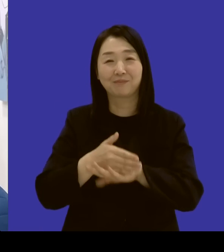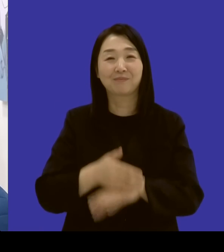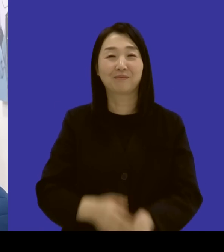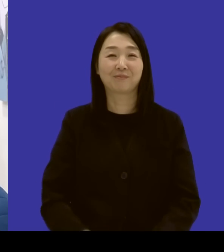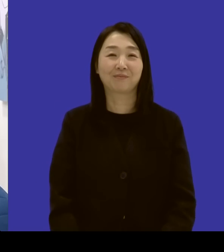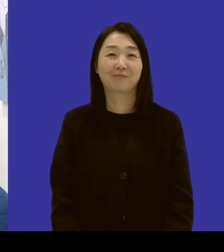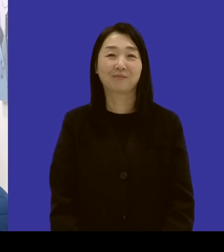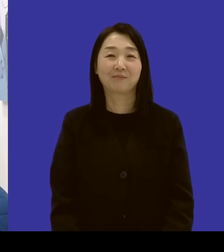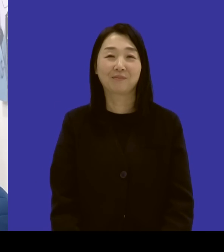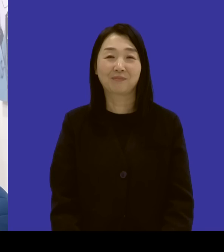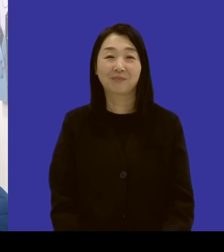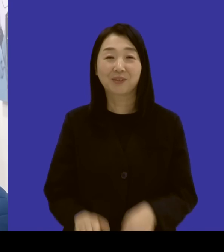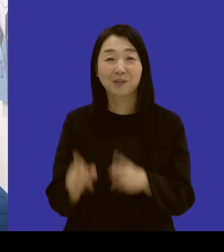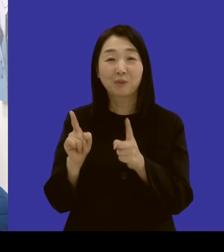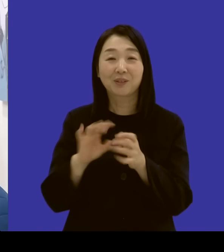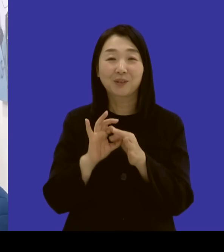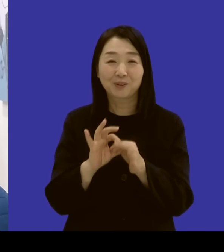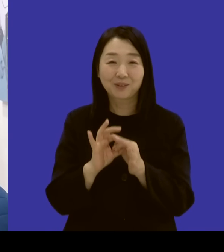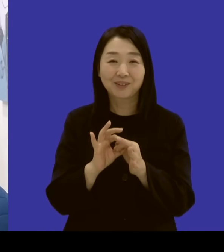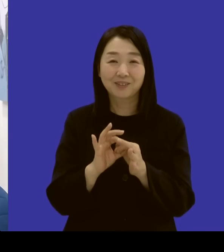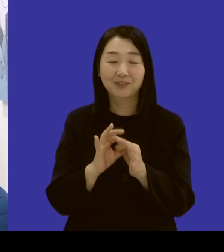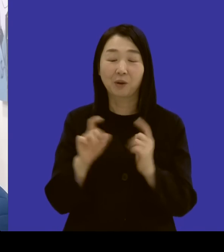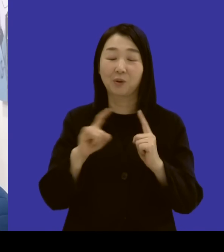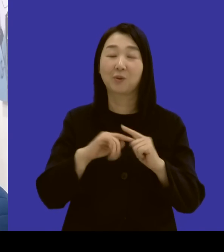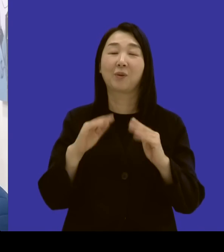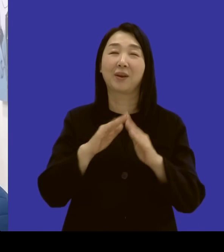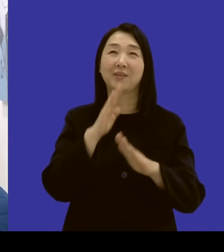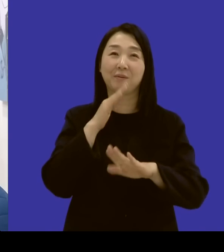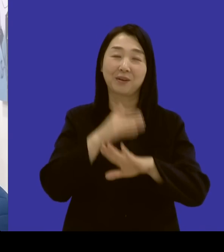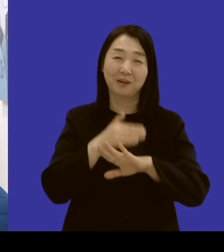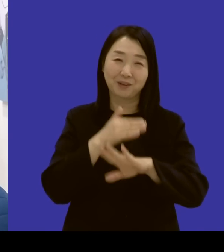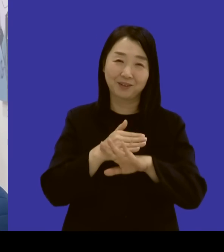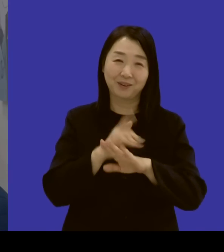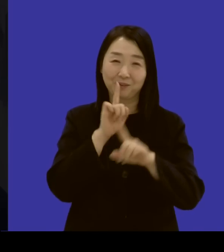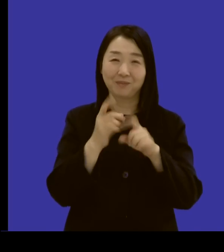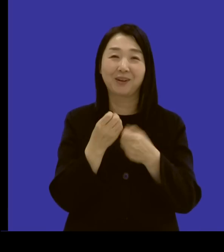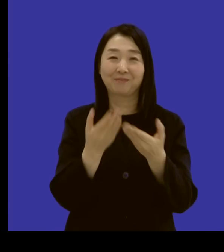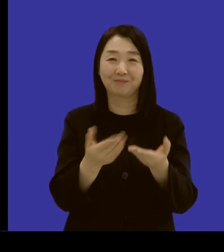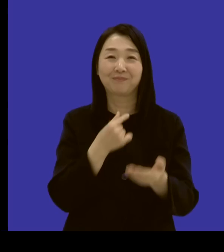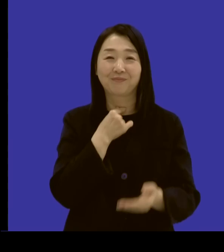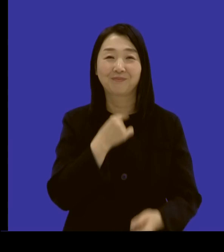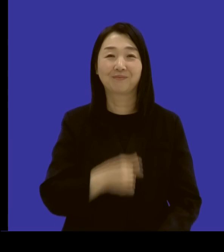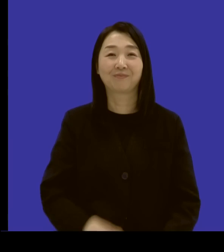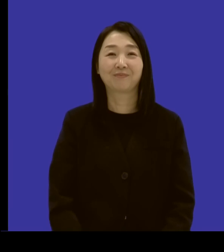그런 이 기회를 통해서 저희 교회에 너무너무 감사드려요. 네.